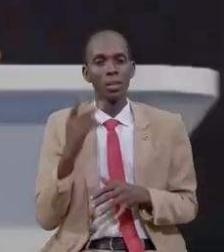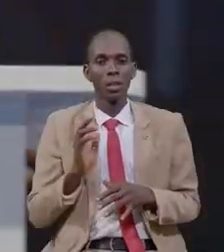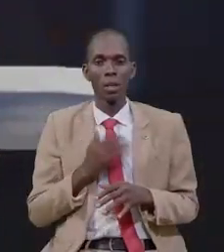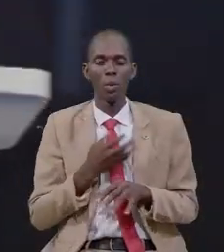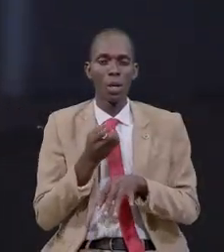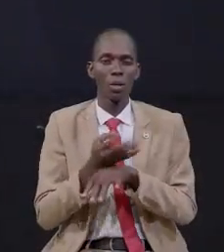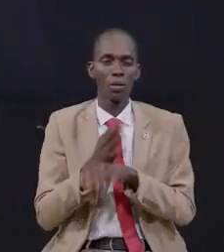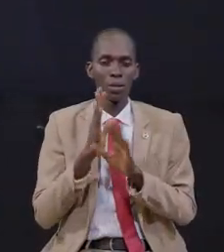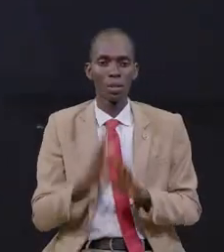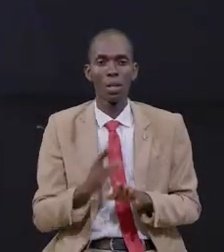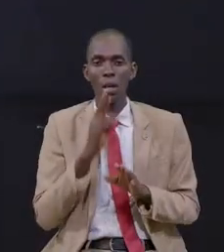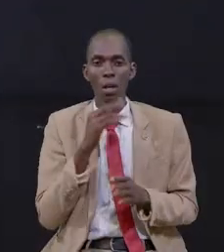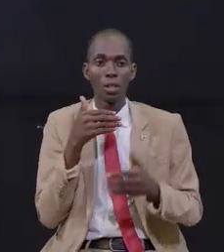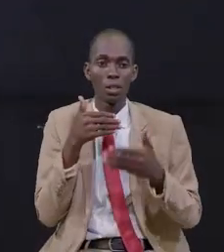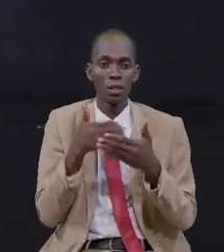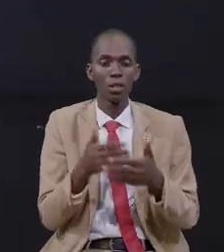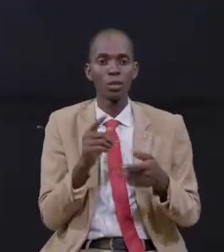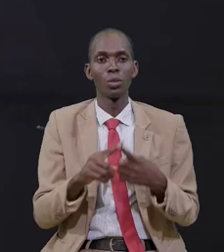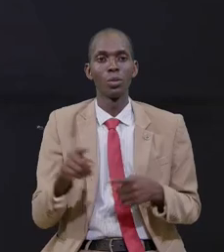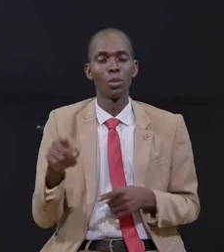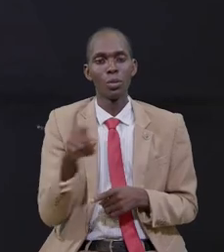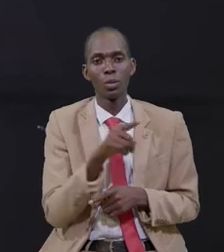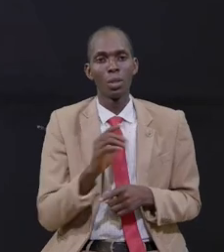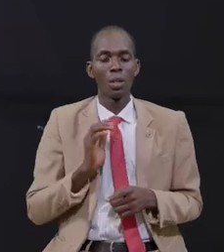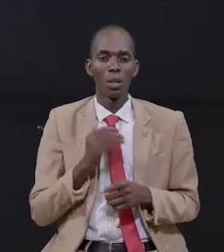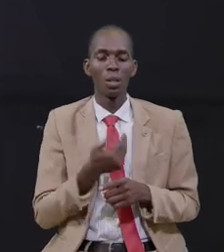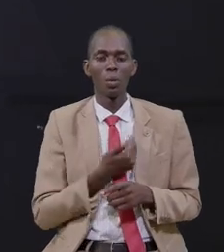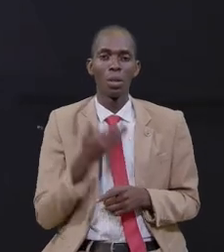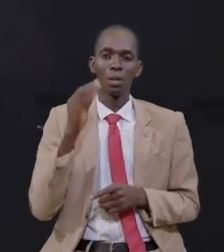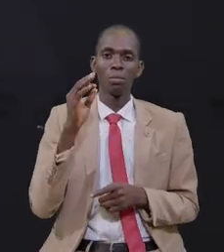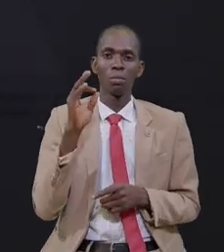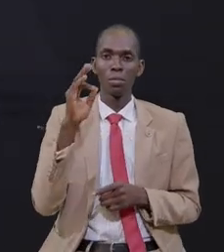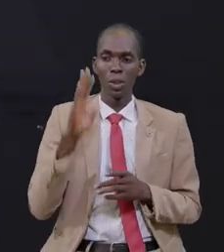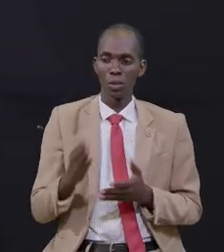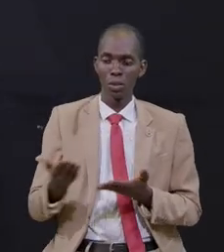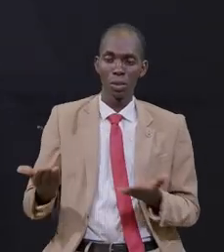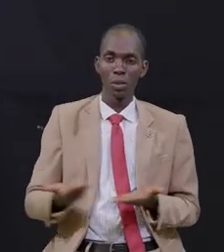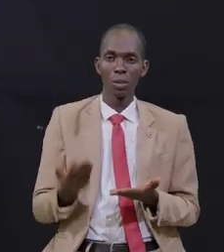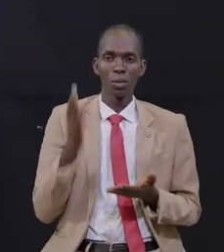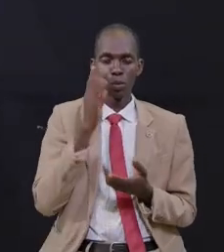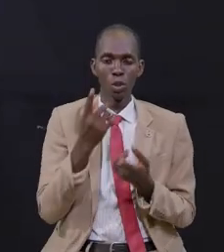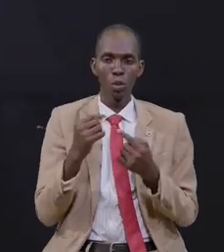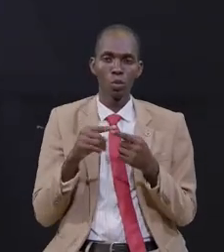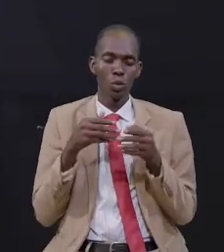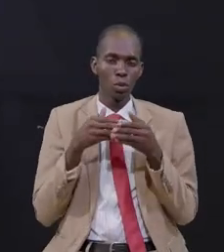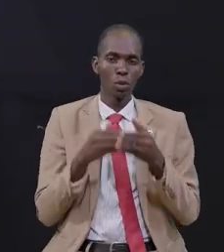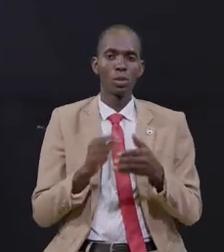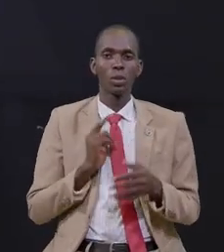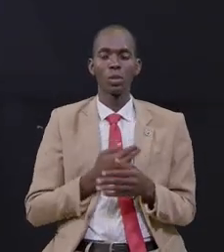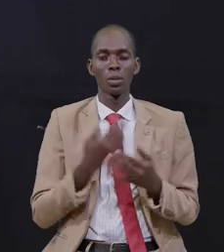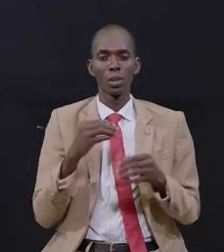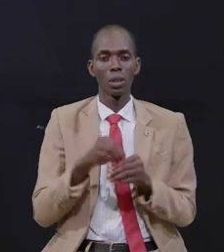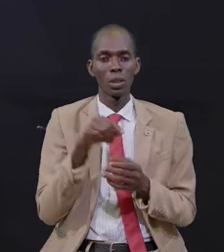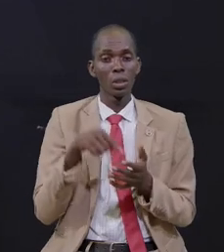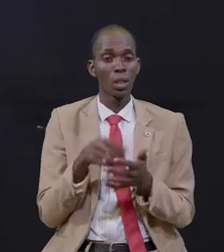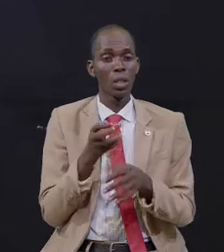Nos conseillers sont là. Nos ministres aussi sont là. Et viendra nous conduire dans cette session de conseil.